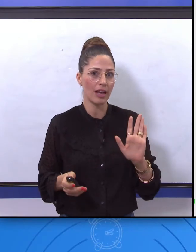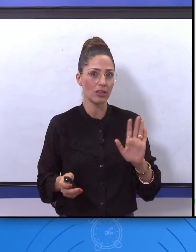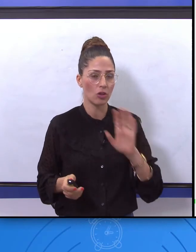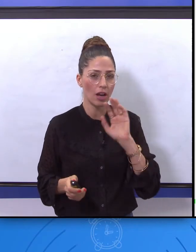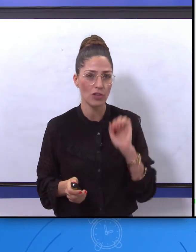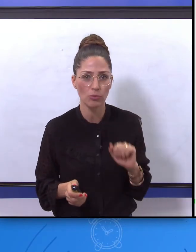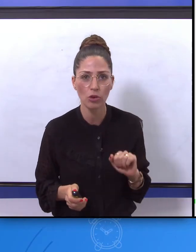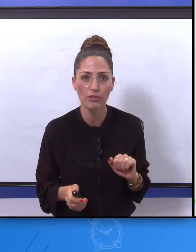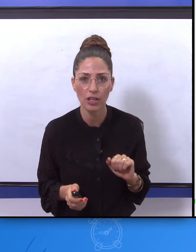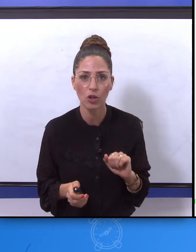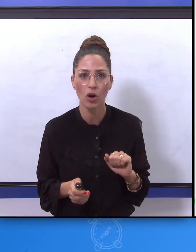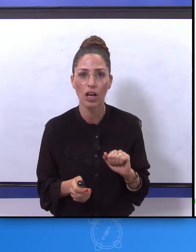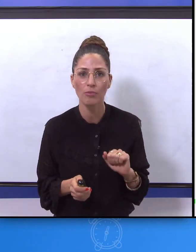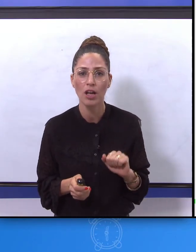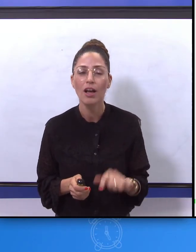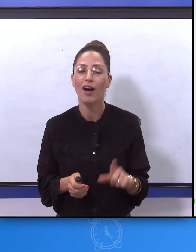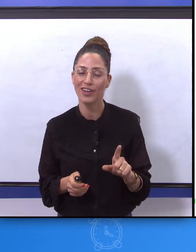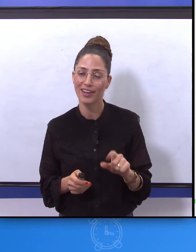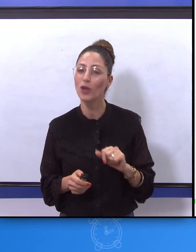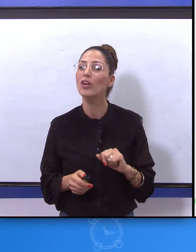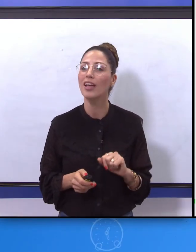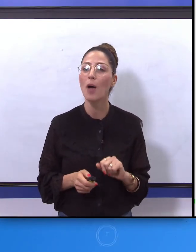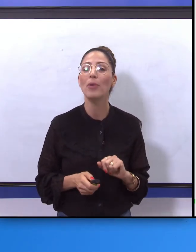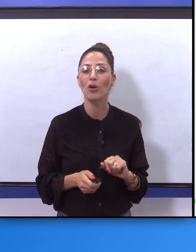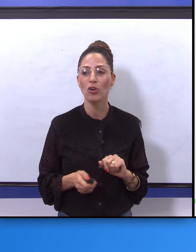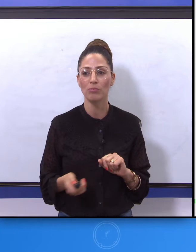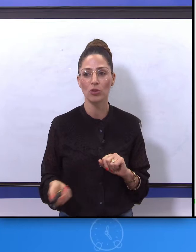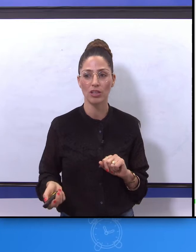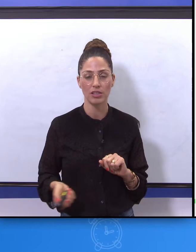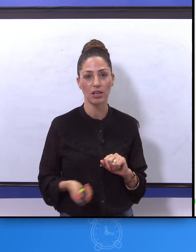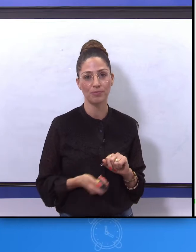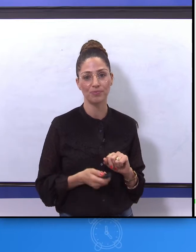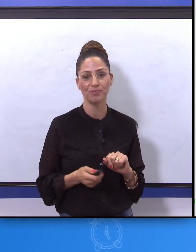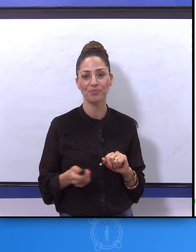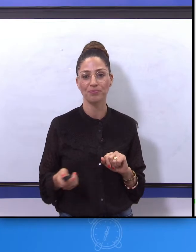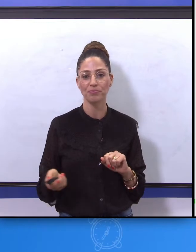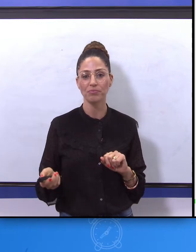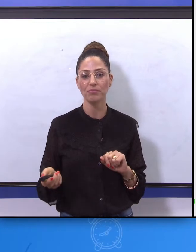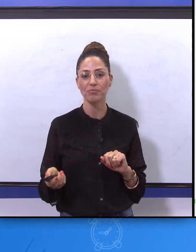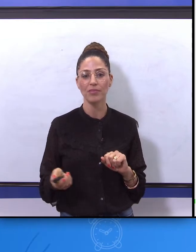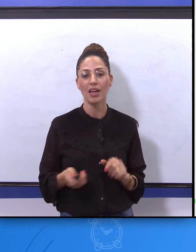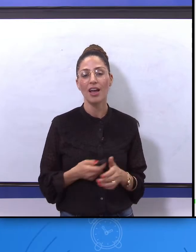את זה בבית! לא להביא שבלולים ולדרוך עליהם. אבל כן, הקונכייה מאוד מאוד חזקה.